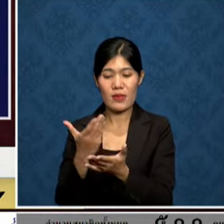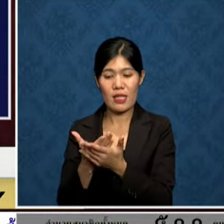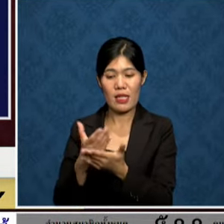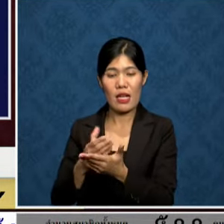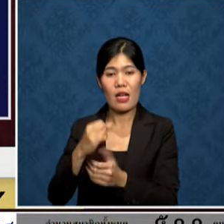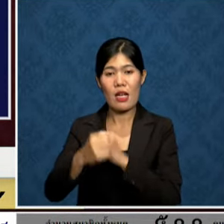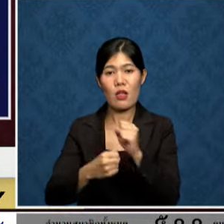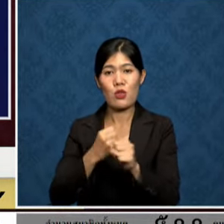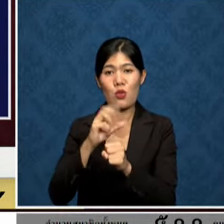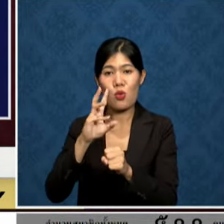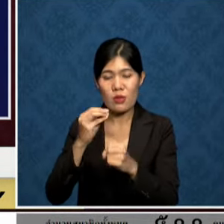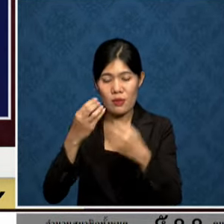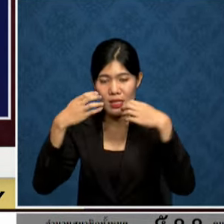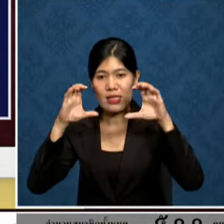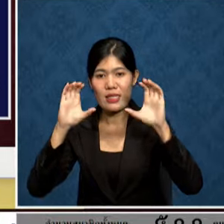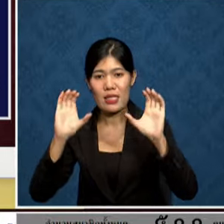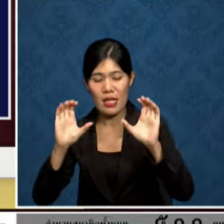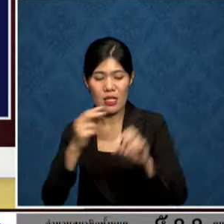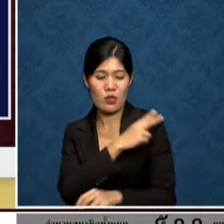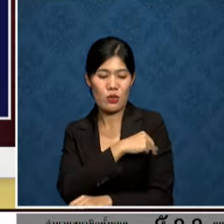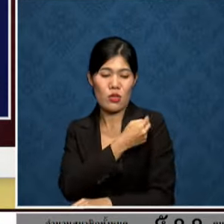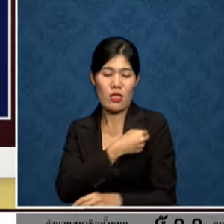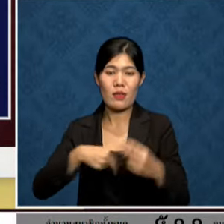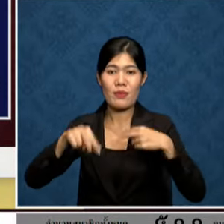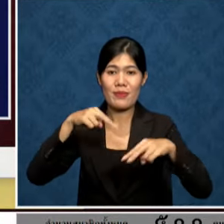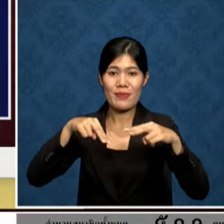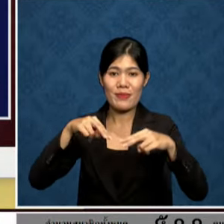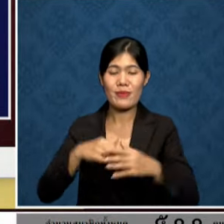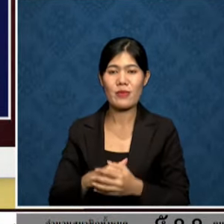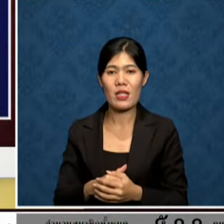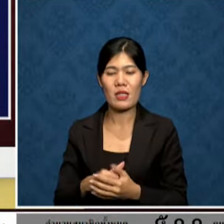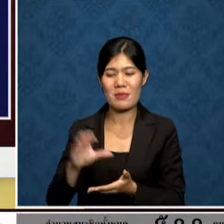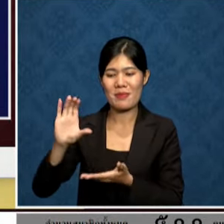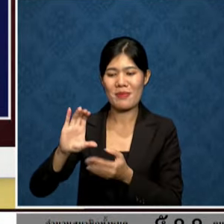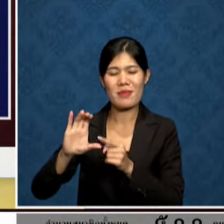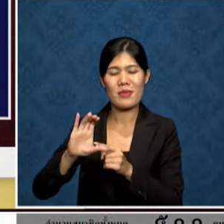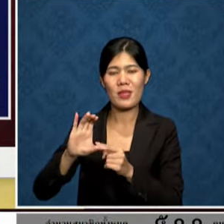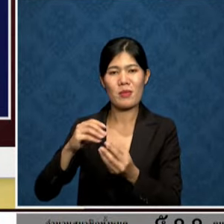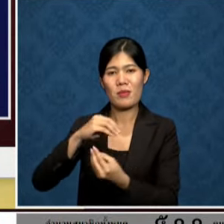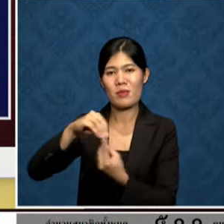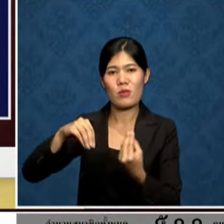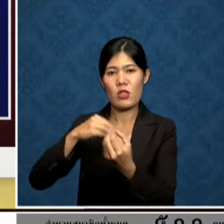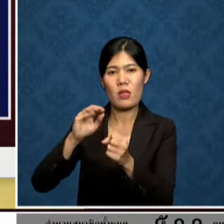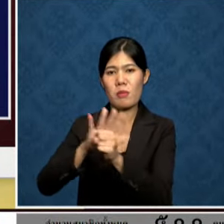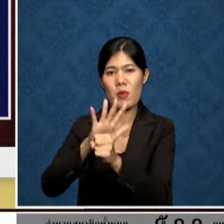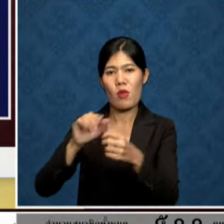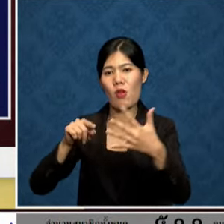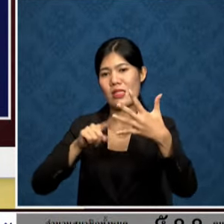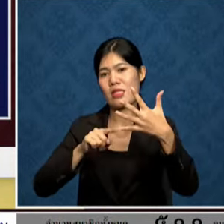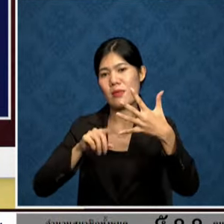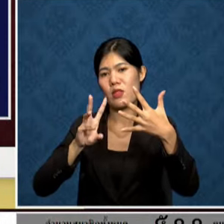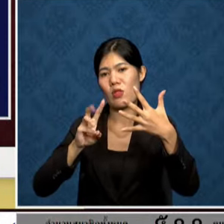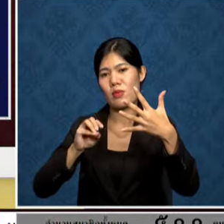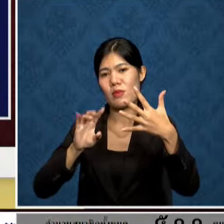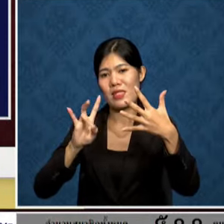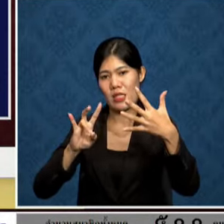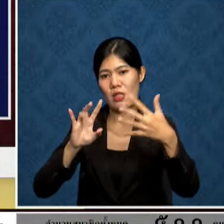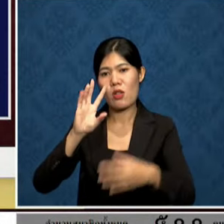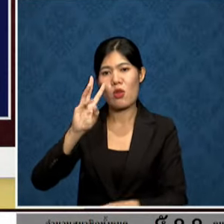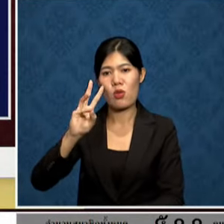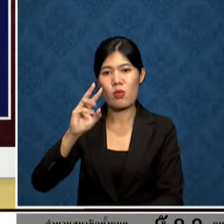ราชการแล้วก็ค่ารักษาพยาบาลเนี่ยเอ่อตั้งขาดไว้นะคะไม่พอที่จะใช้จ่ายไปจนถึงสิ้นปีงบ 67เนี่ยสูงถึง 60,000ล้าน